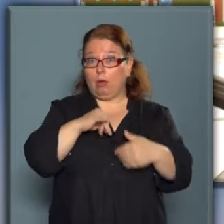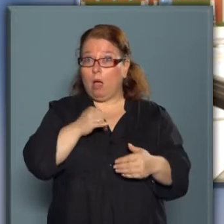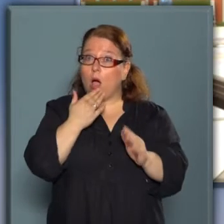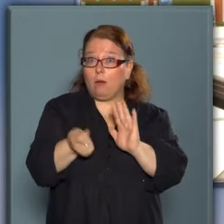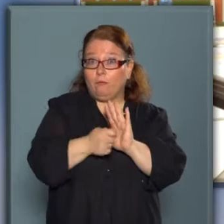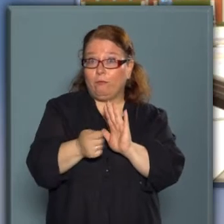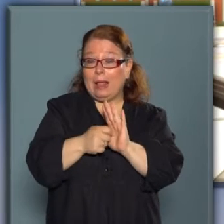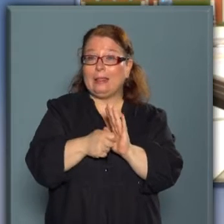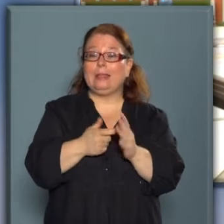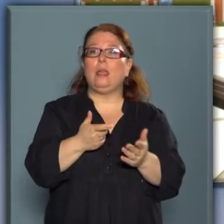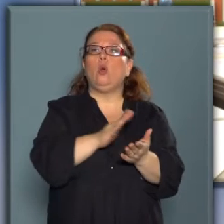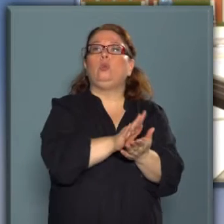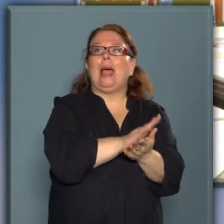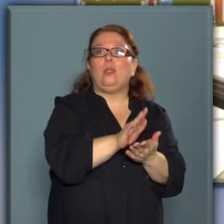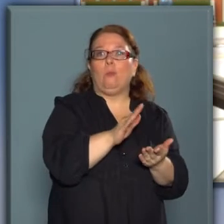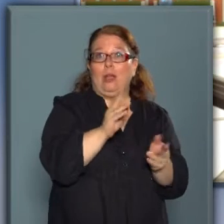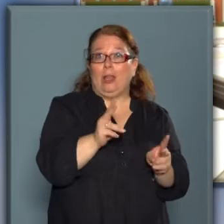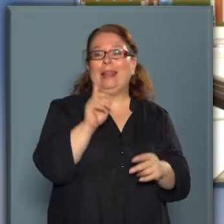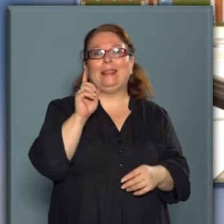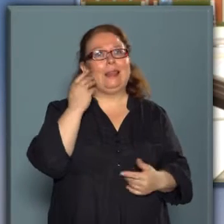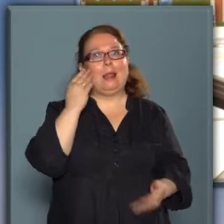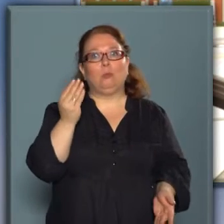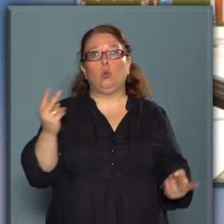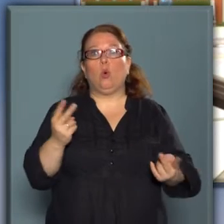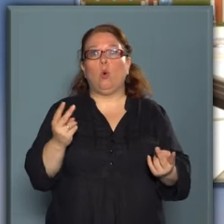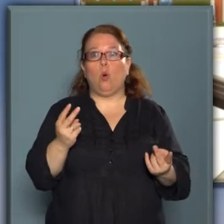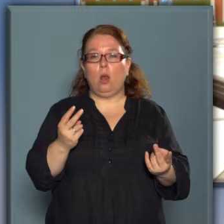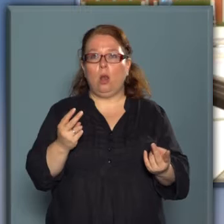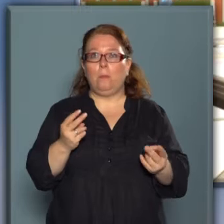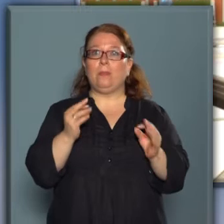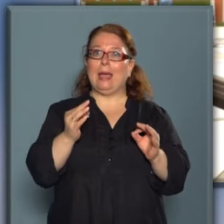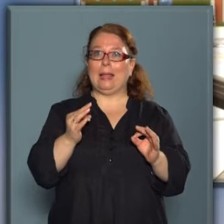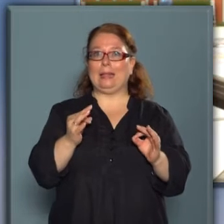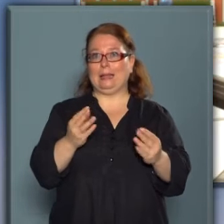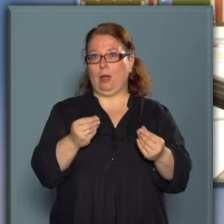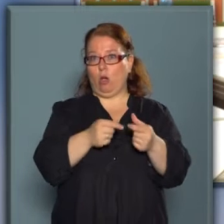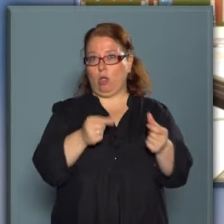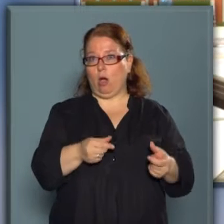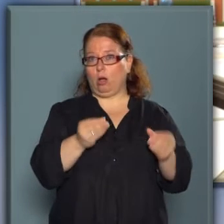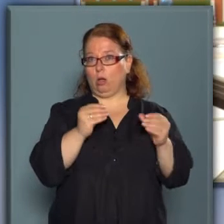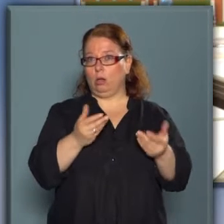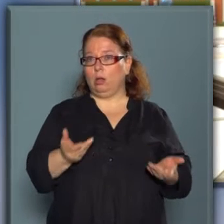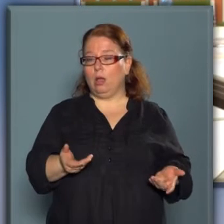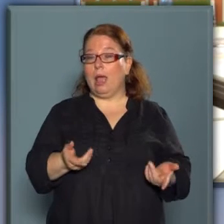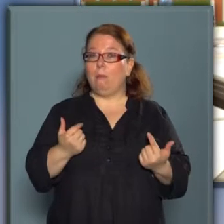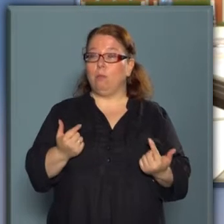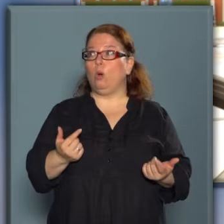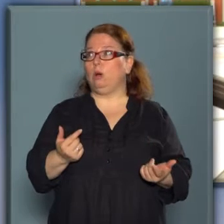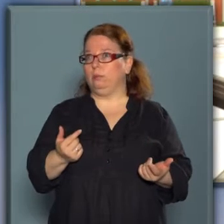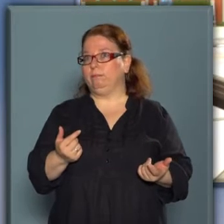érdeklődés az utánnyomásra, viszont nem tudjuk, hogy hol van az eredeti anyag. Tehát ezúton is